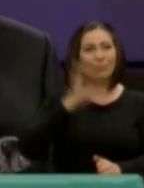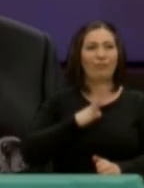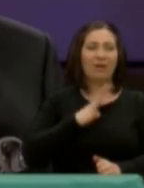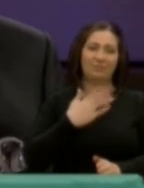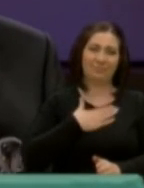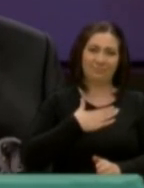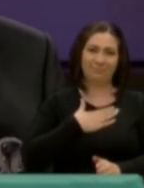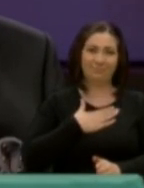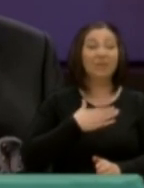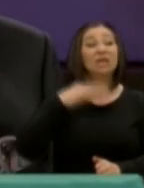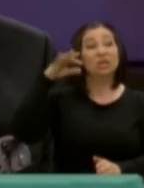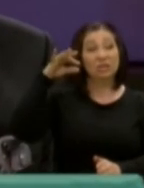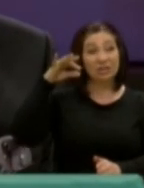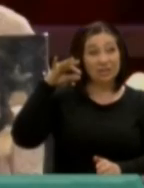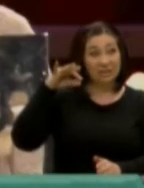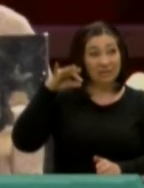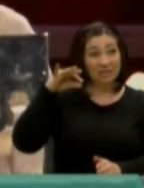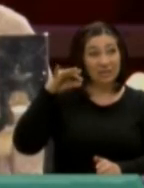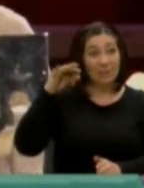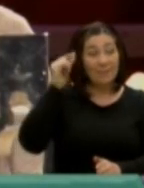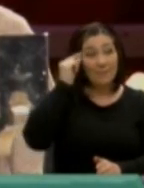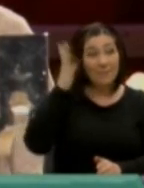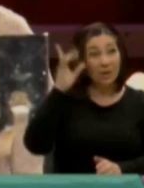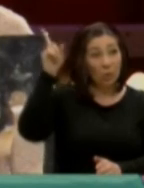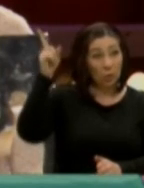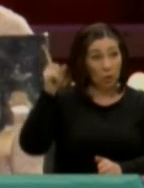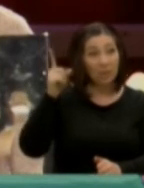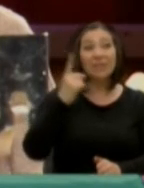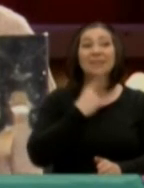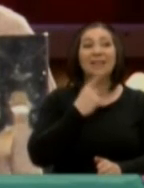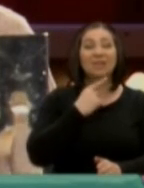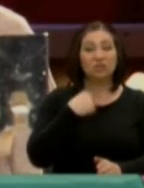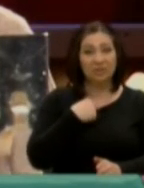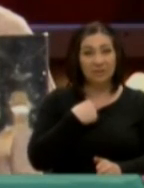zaman. Güzel. Şimdi benim dedem Bakırköy'de tatlıcıydı.